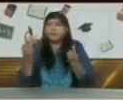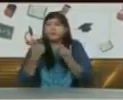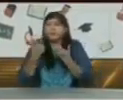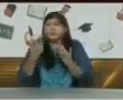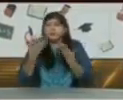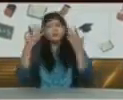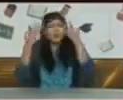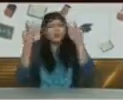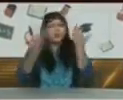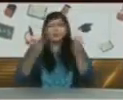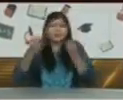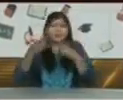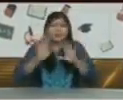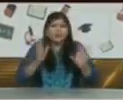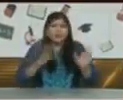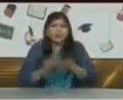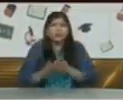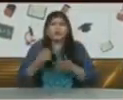समझ लिया था,